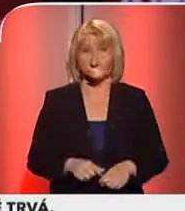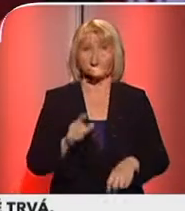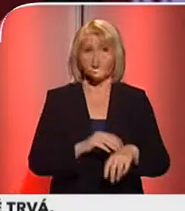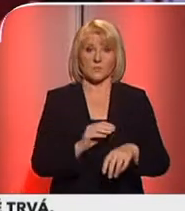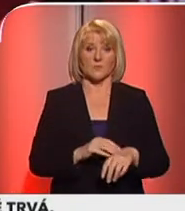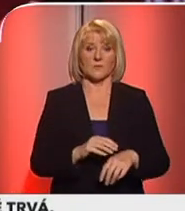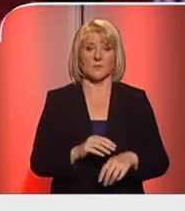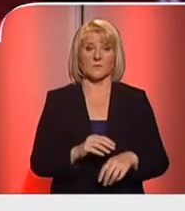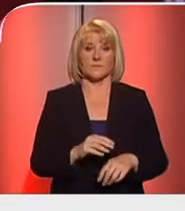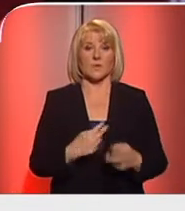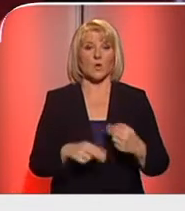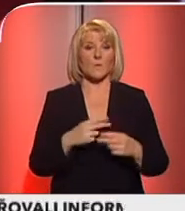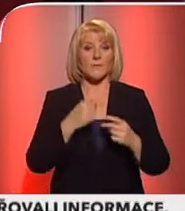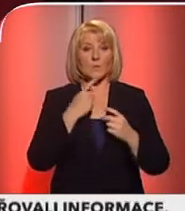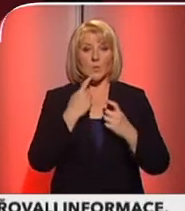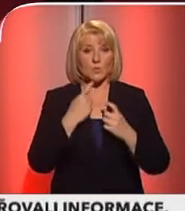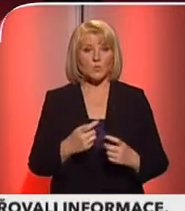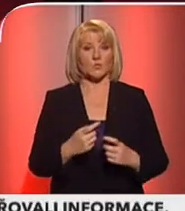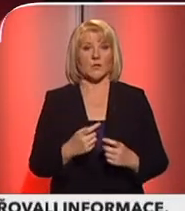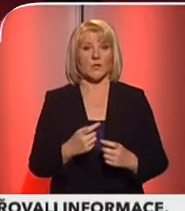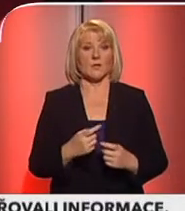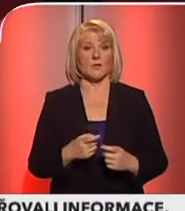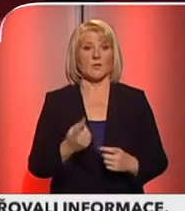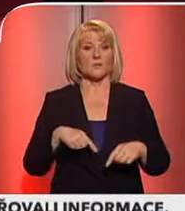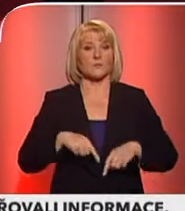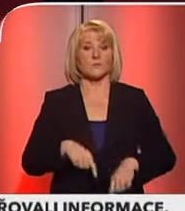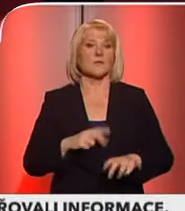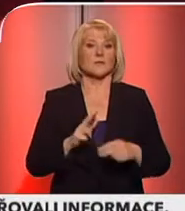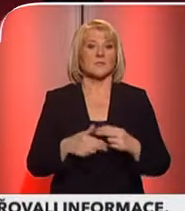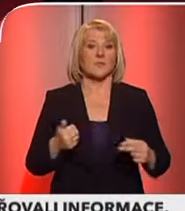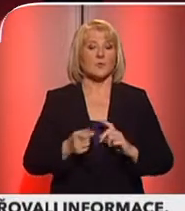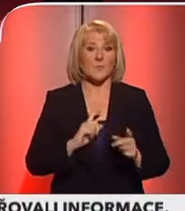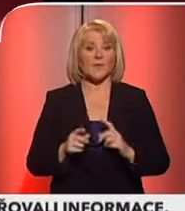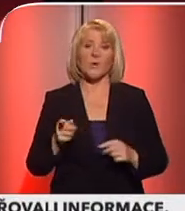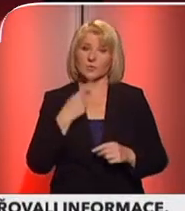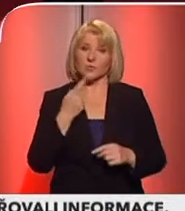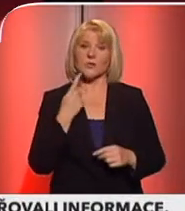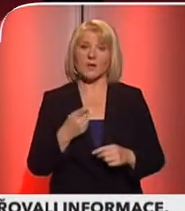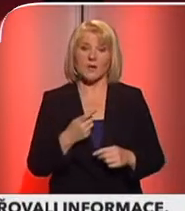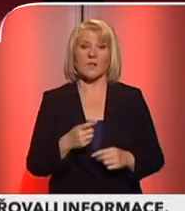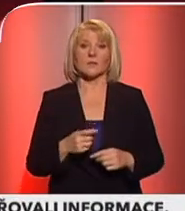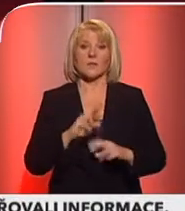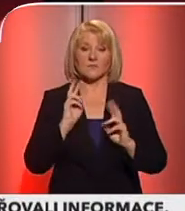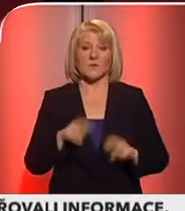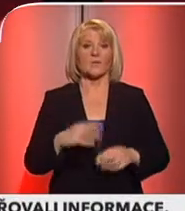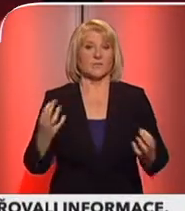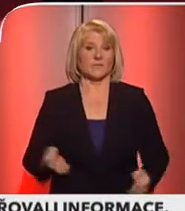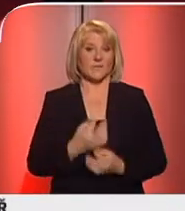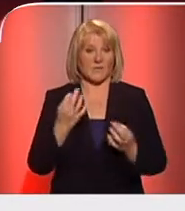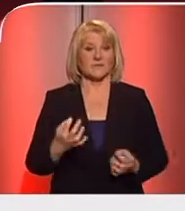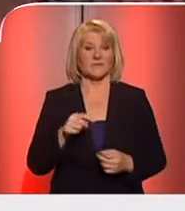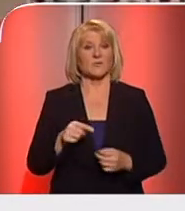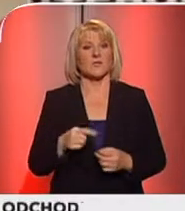Jaroslav Jarmír Dušek, předseda Svazu odborářů služeb a dopravy Radiožurnálu, řekl poměrně dost závažné věci, které se